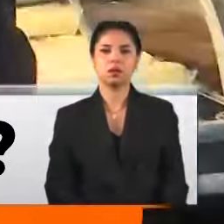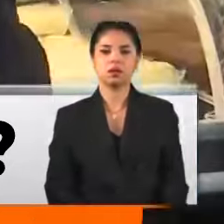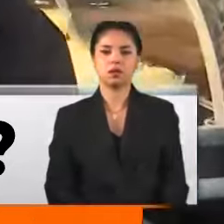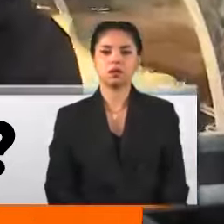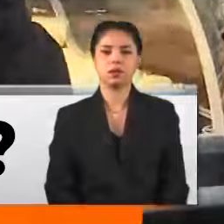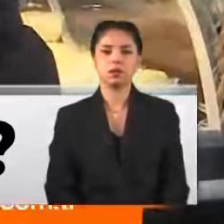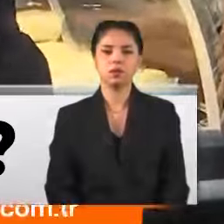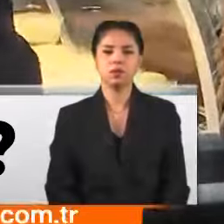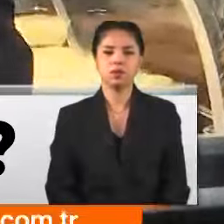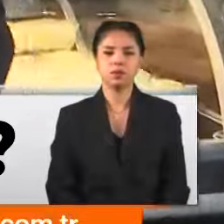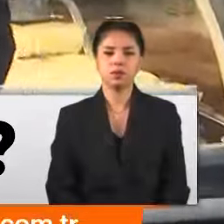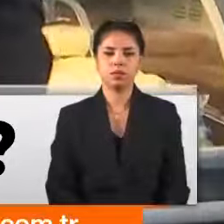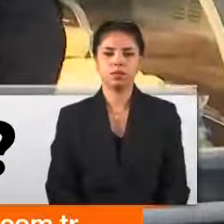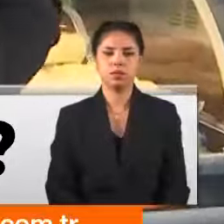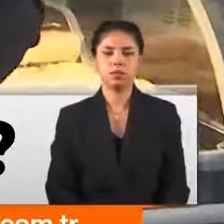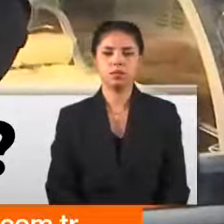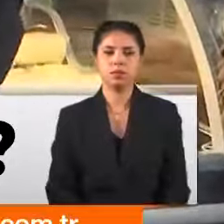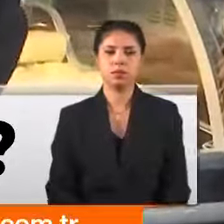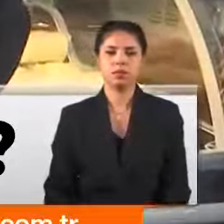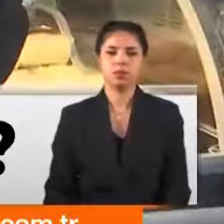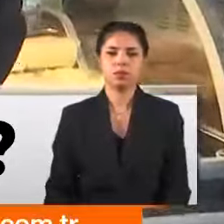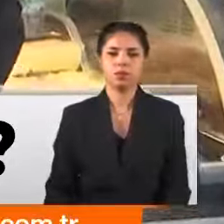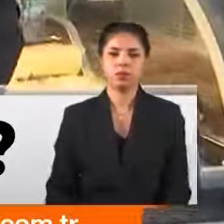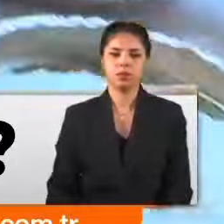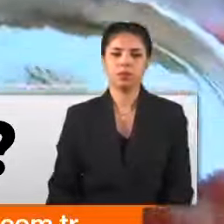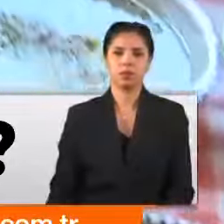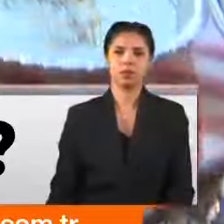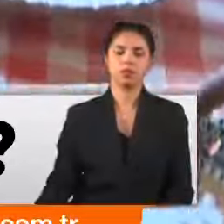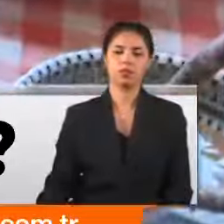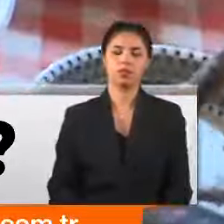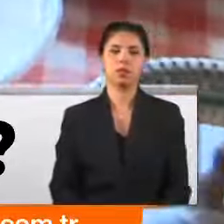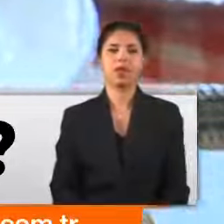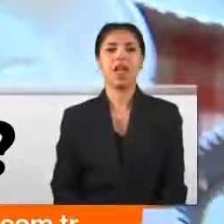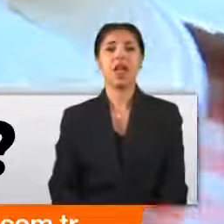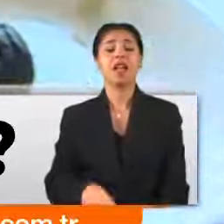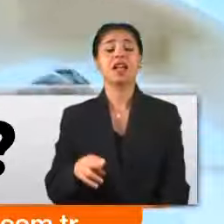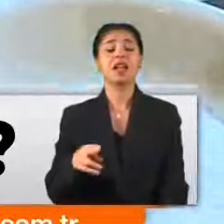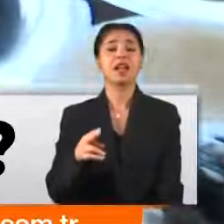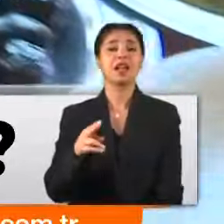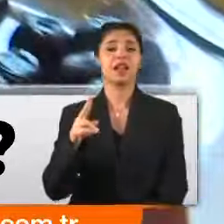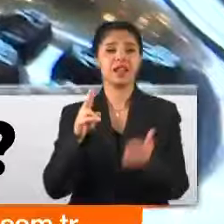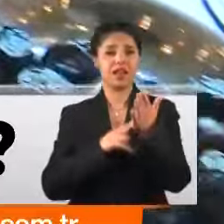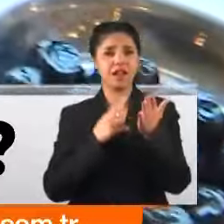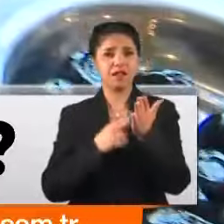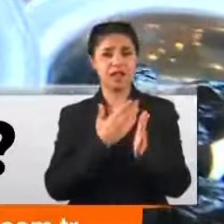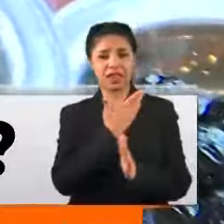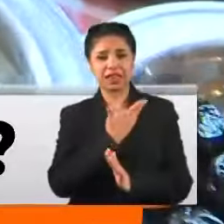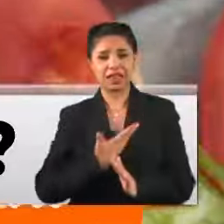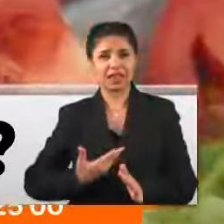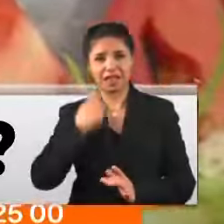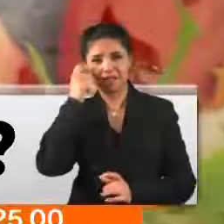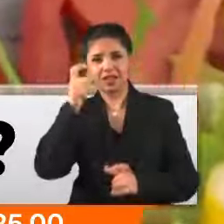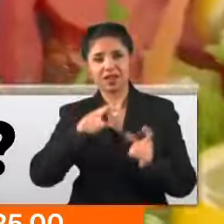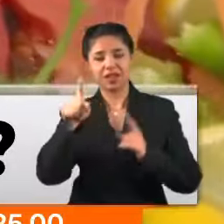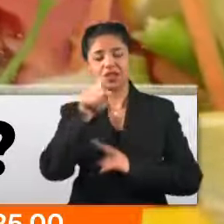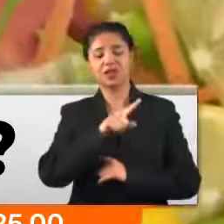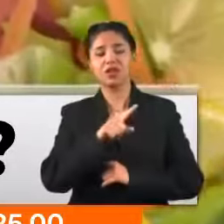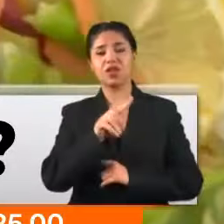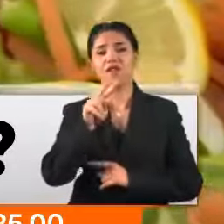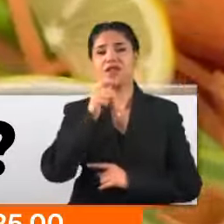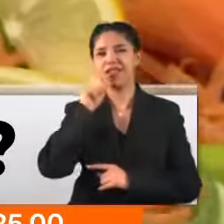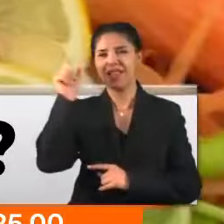Yemek yemek üstüne bilmem ama kahvaltının kesinlikle mutlulukla ilgisi var. Kahvaltıcılar Cemal Süreya'nın bu sözünü slogan yaptı. Vedat